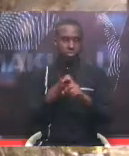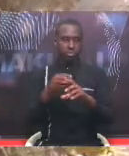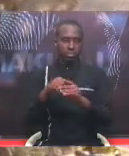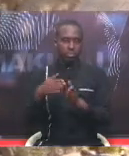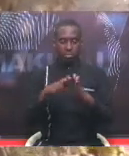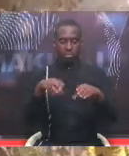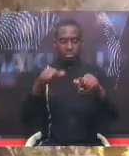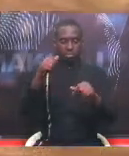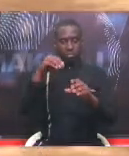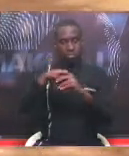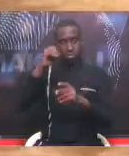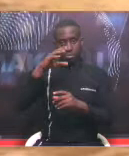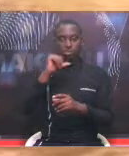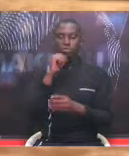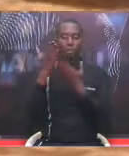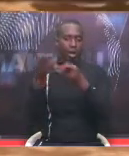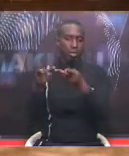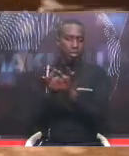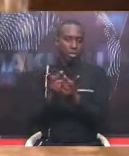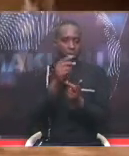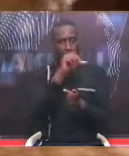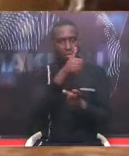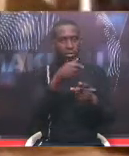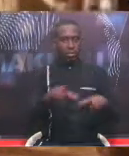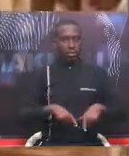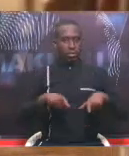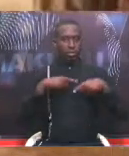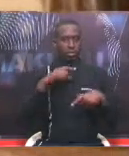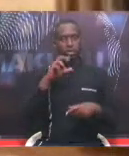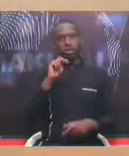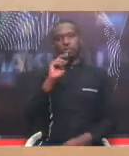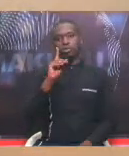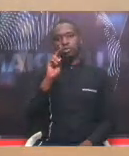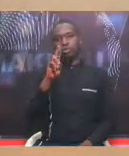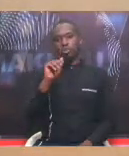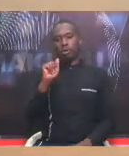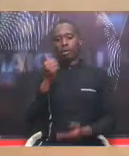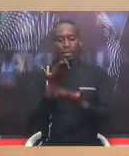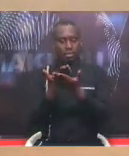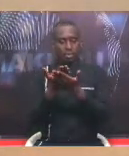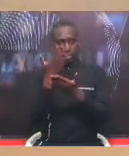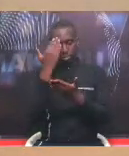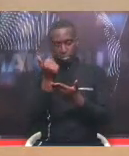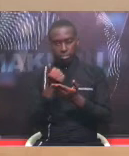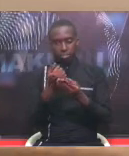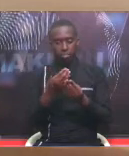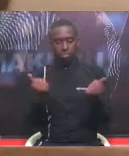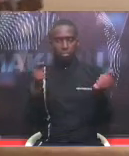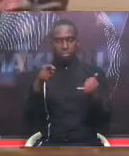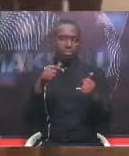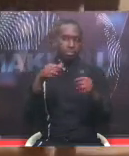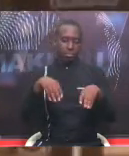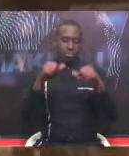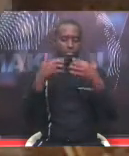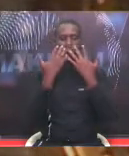Kigali ntiriraha birembo Gasanze gusa, kuko hari n'abaturiye umuhanda Gasanze Nduba nabo bahora batakamba ngo bakizwe ivumbi ry'abazonzi.